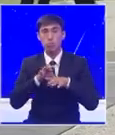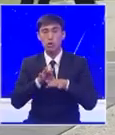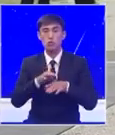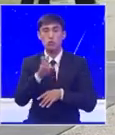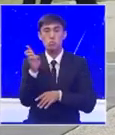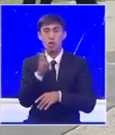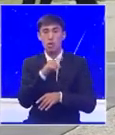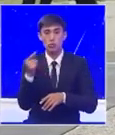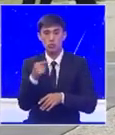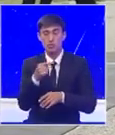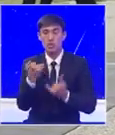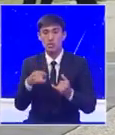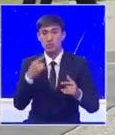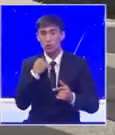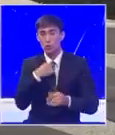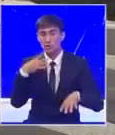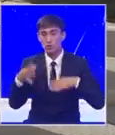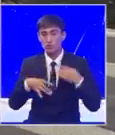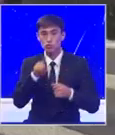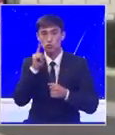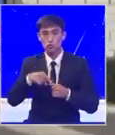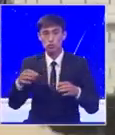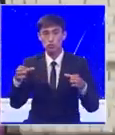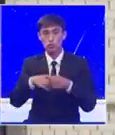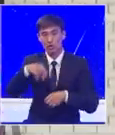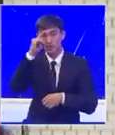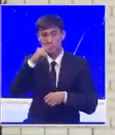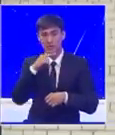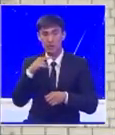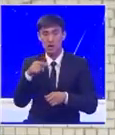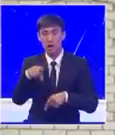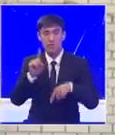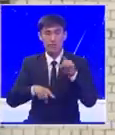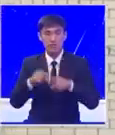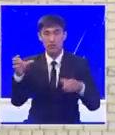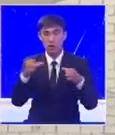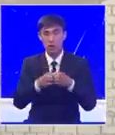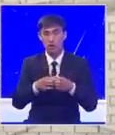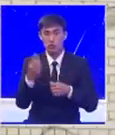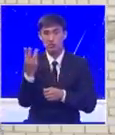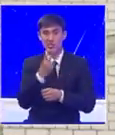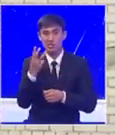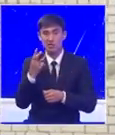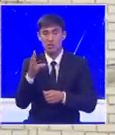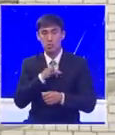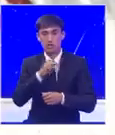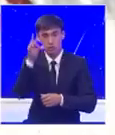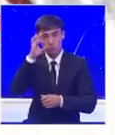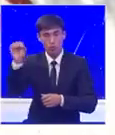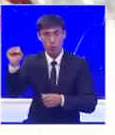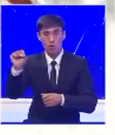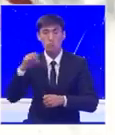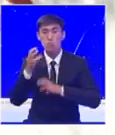в Талдыкургане тренируются бойцы юношеской сборной Казахстана. Отметим, что отечественная команда уже 3 раза оказывалась чемпионом